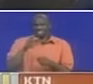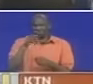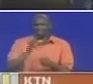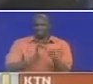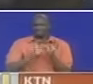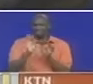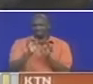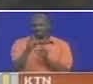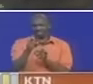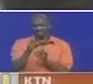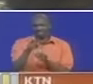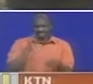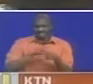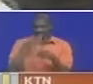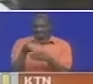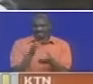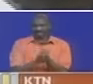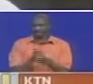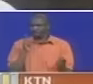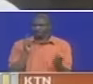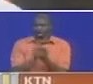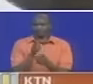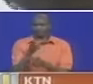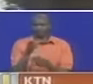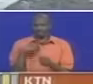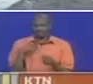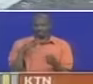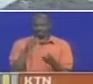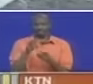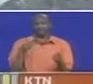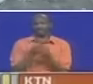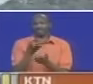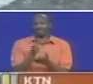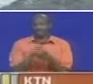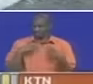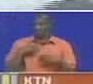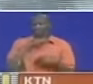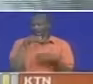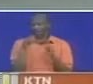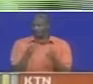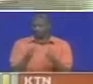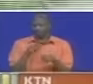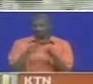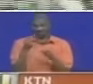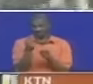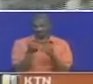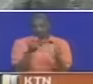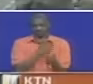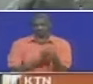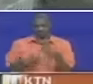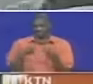mbio. Sasa tumesikia tu hapa bidufua. Matatu ikaruru hapa. Hakuna aliyefariki bali wachache